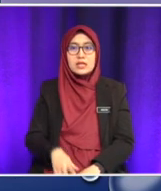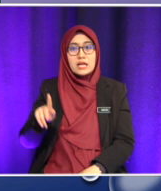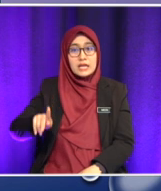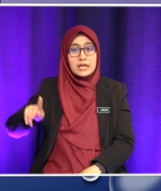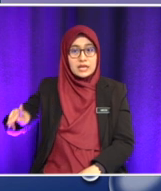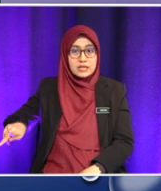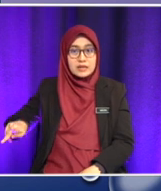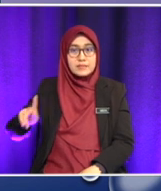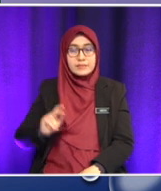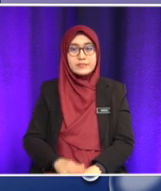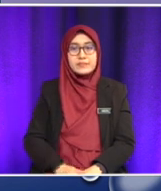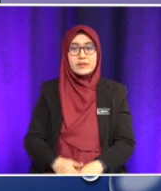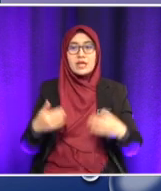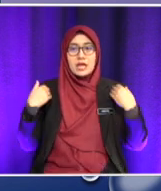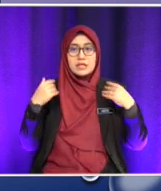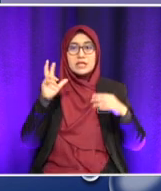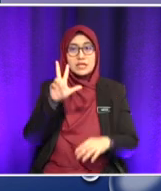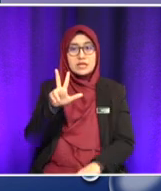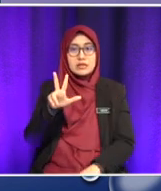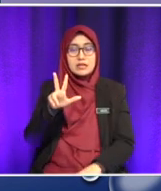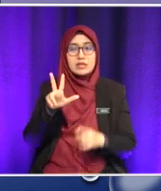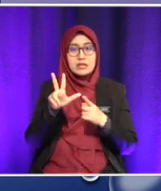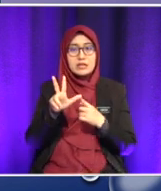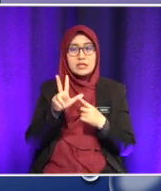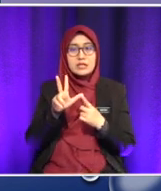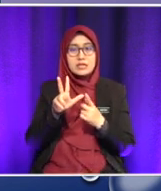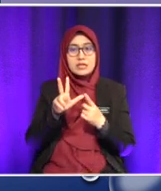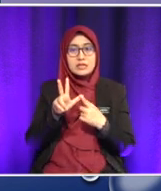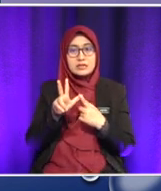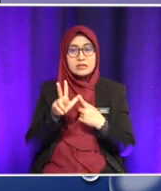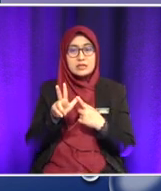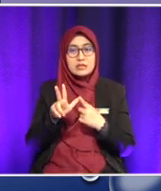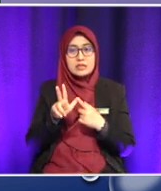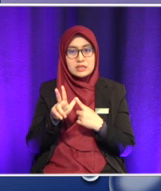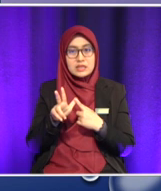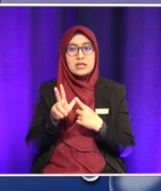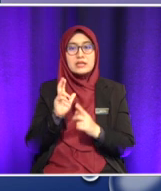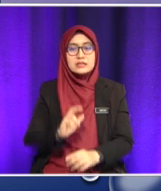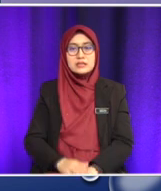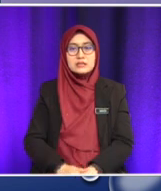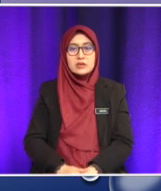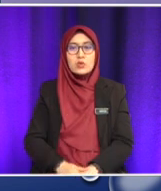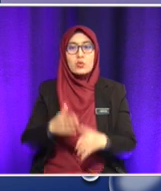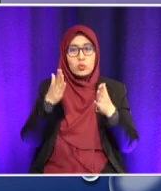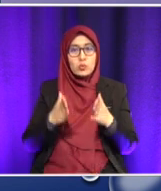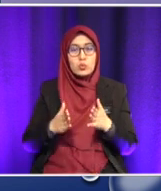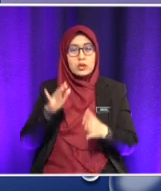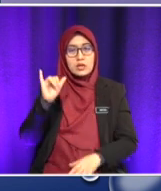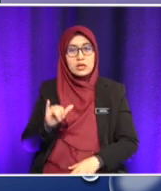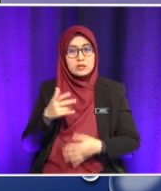yang pertama seseorang yang jauh lebih dewasa masuk